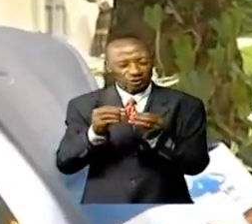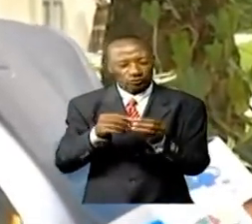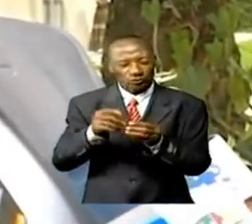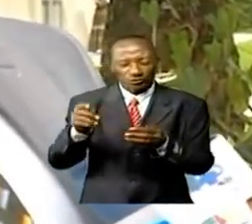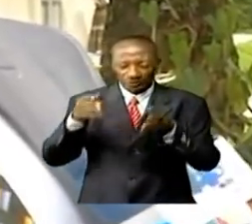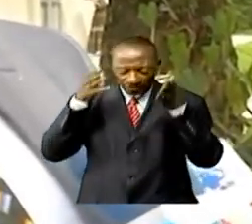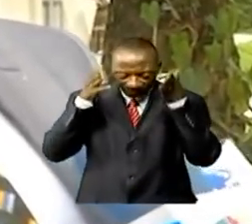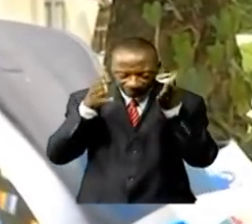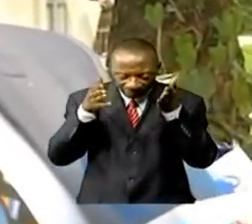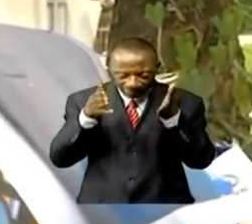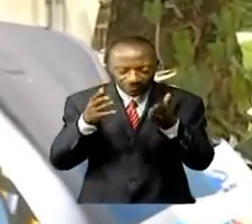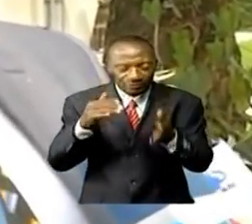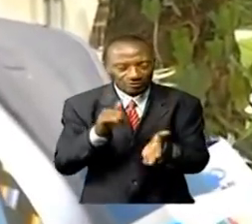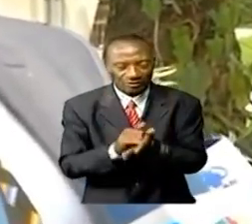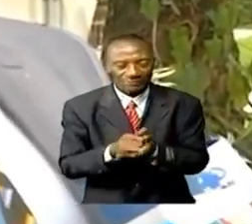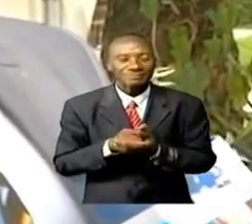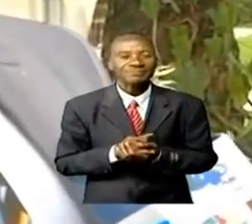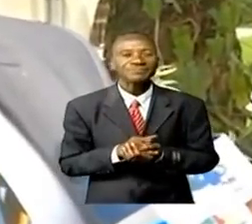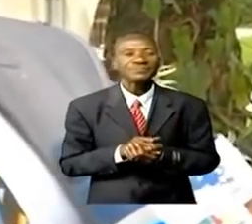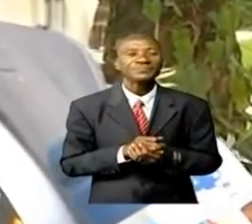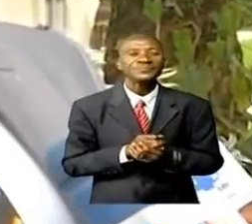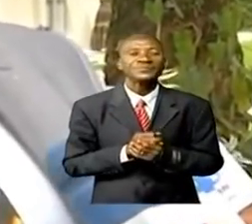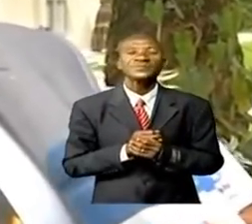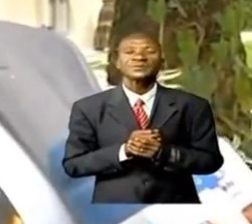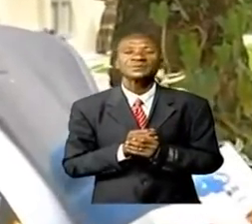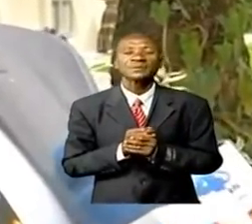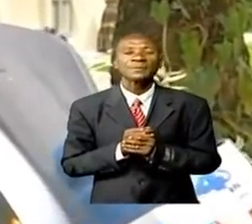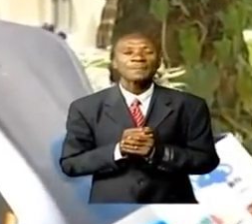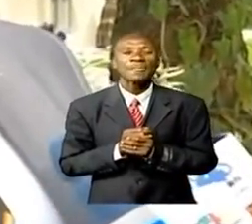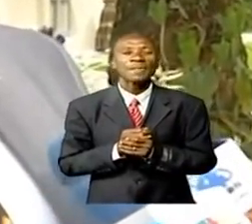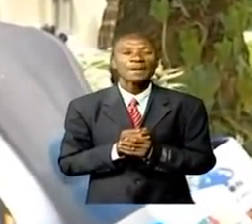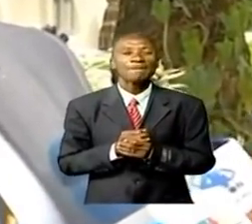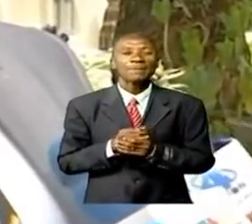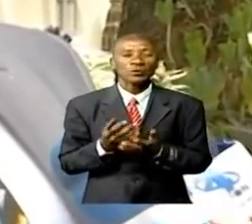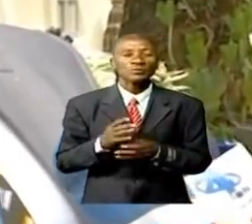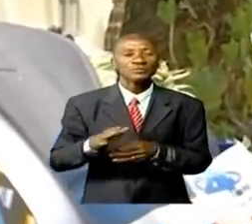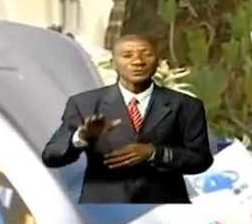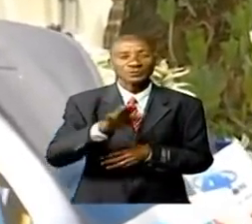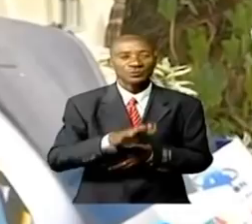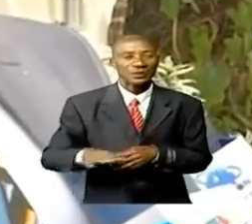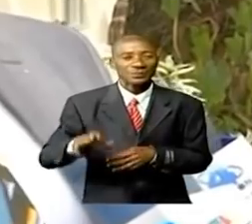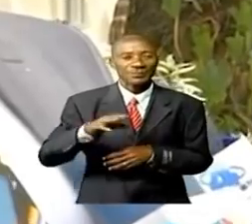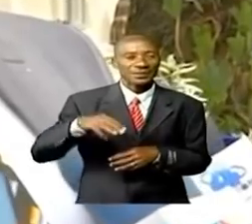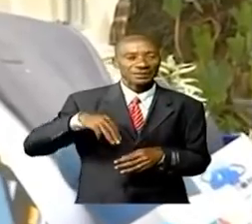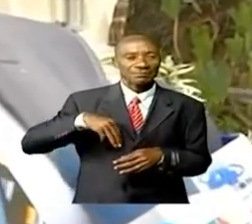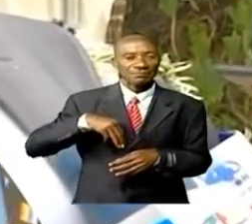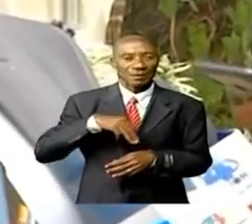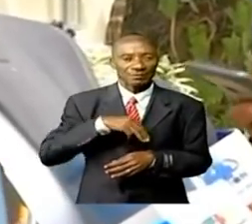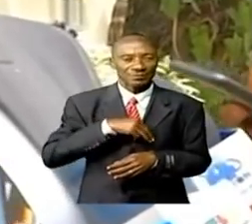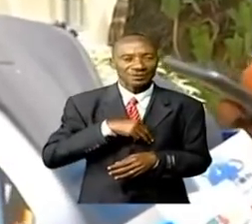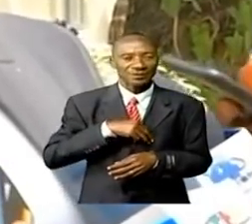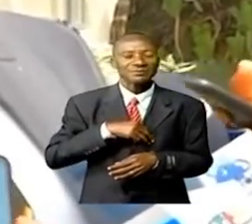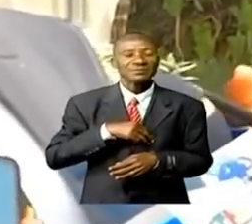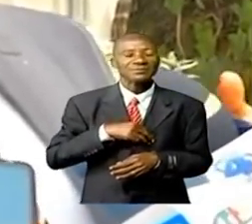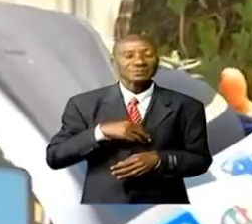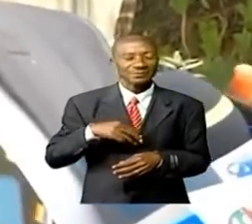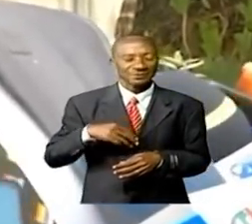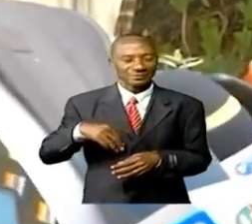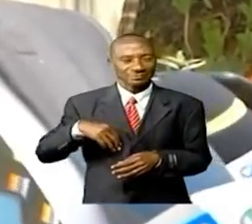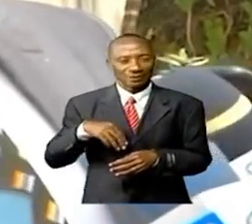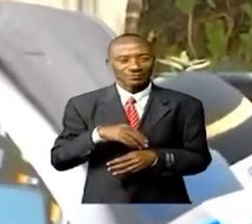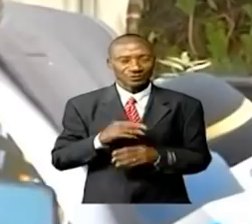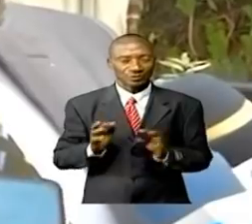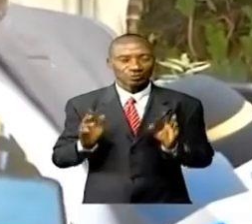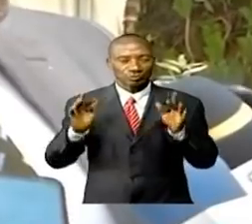c'est à l'issue de cette dernière que les pays membres de l'espace COMIFAC vont